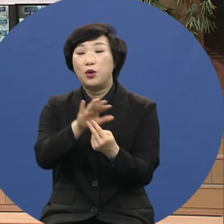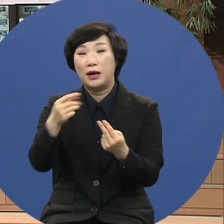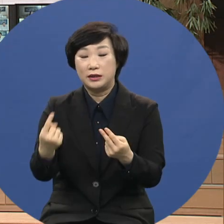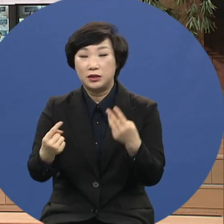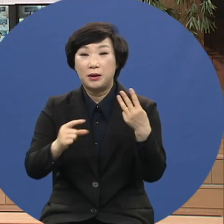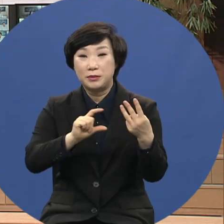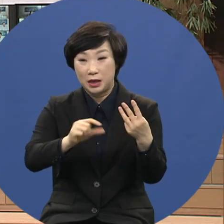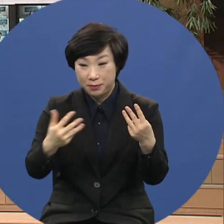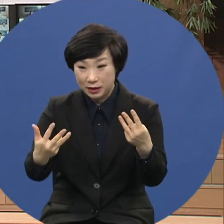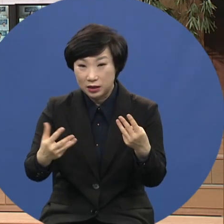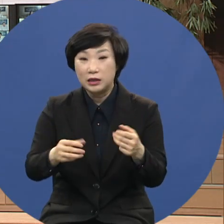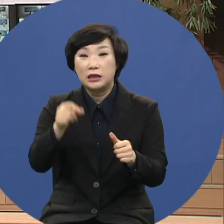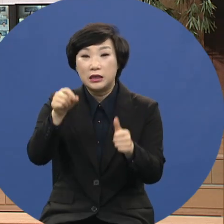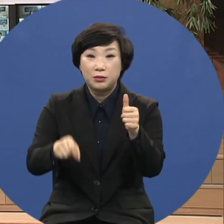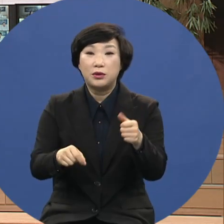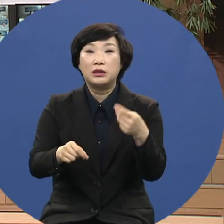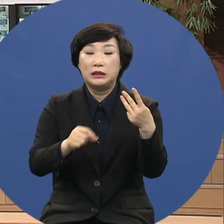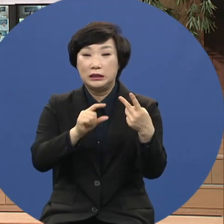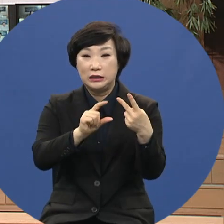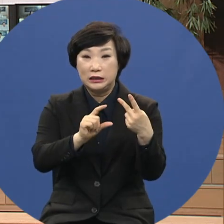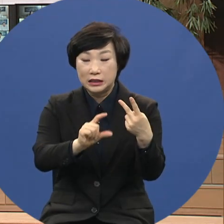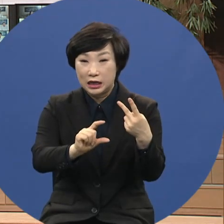14절로 15절에 말씀하셨으니